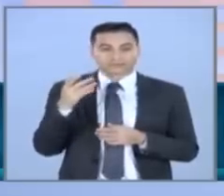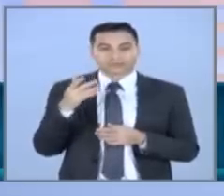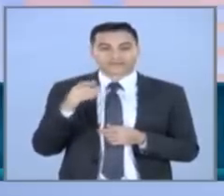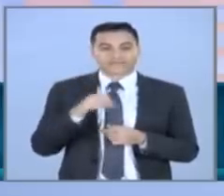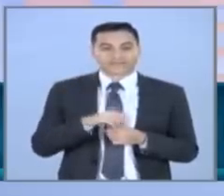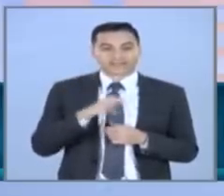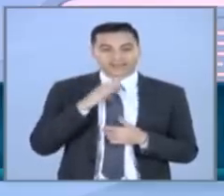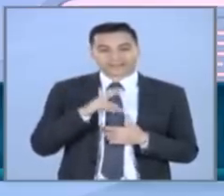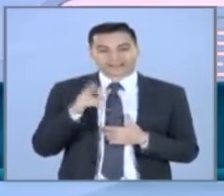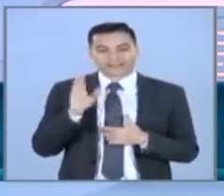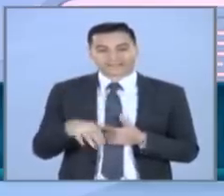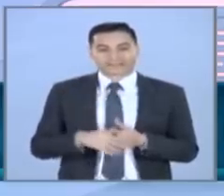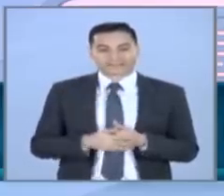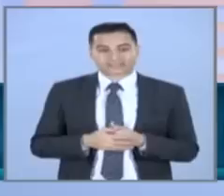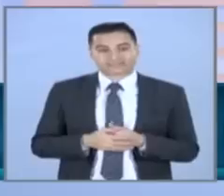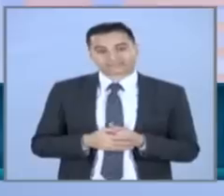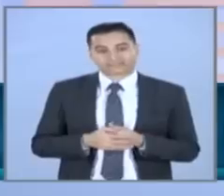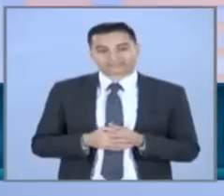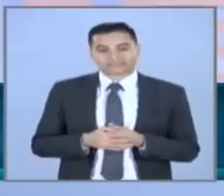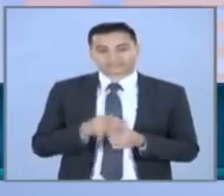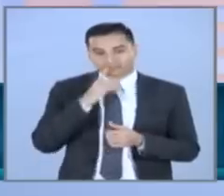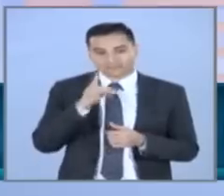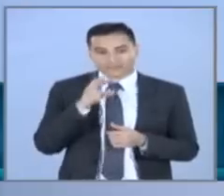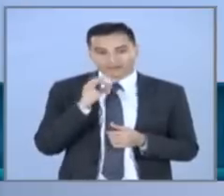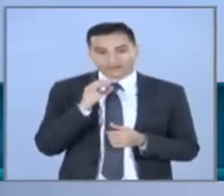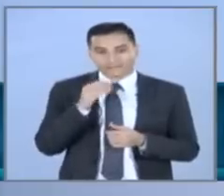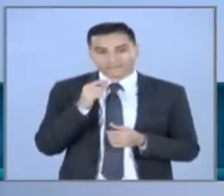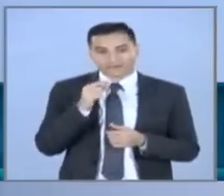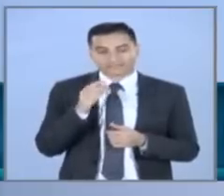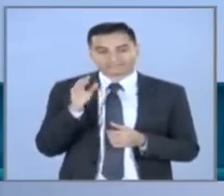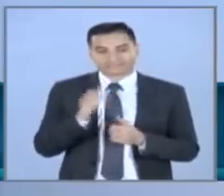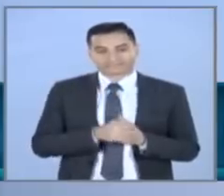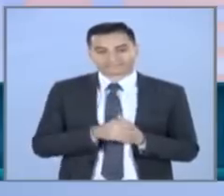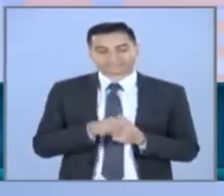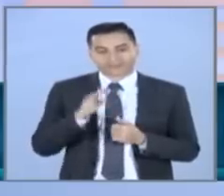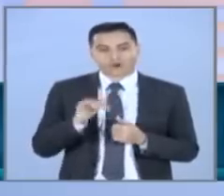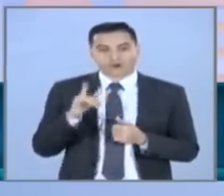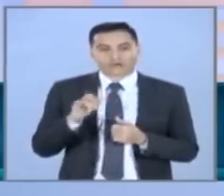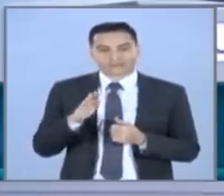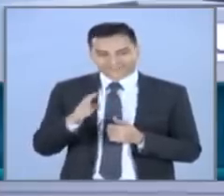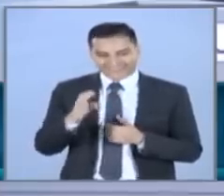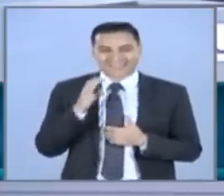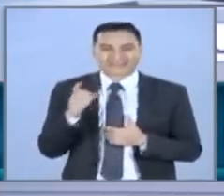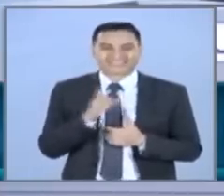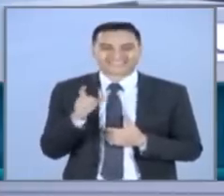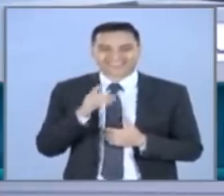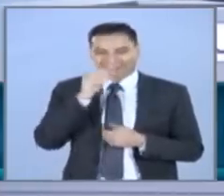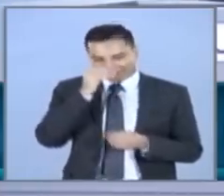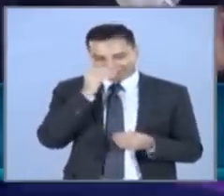كان فيه إجابة تانية بس أنت قررت البرازيل. برازيل. كورولوس إجابة صحيحة.